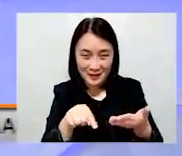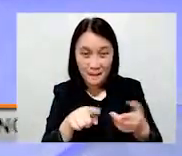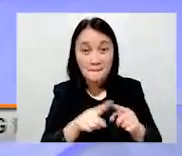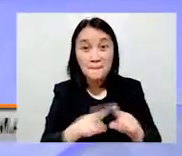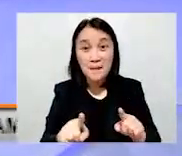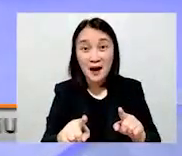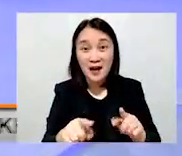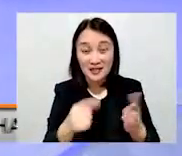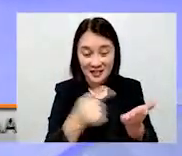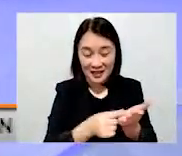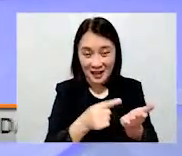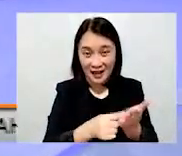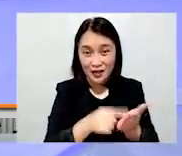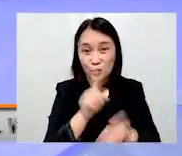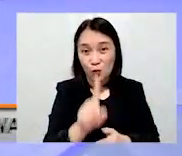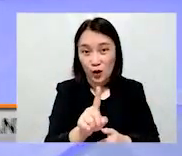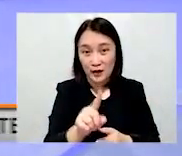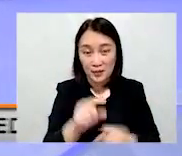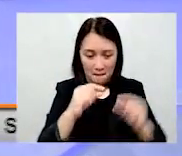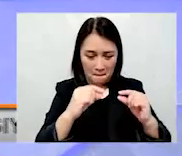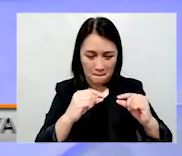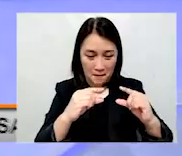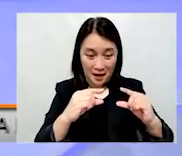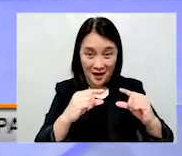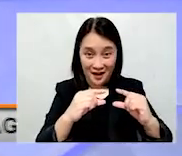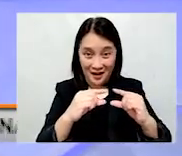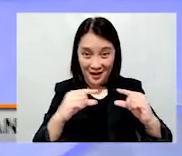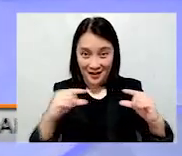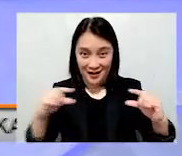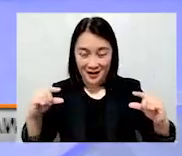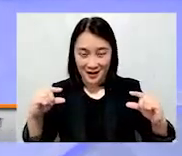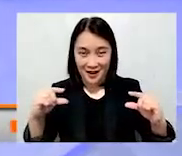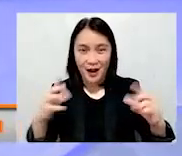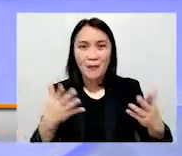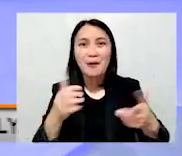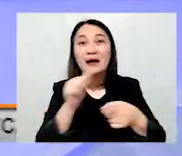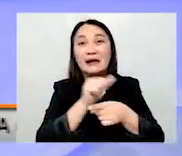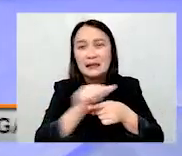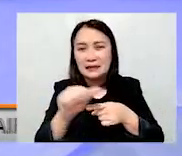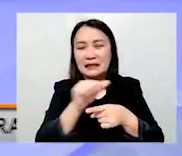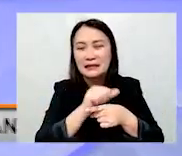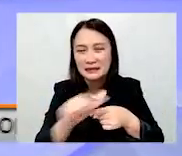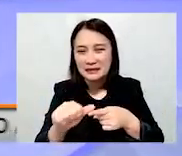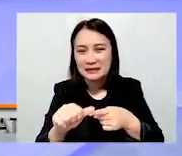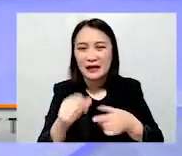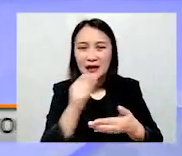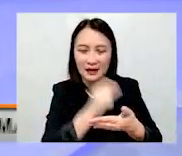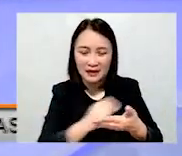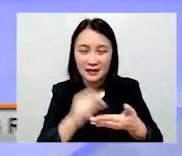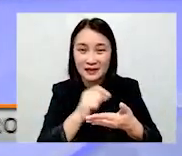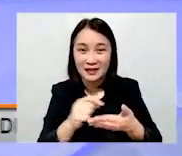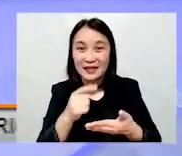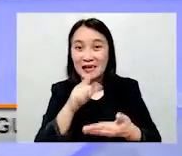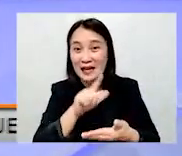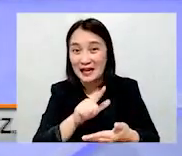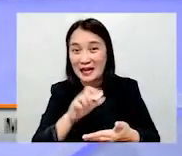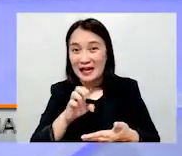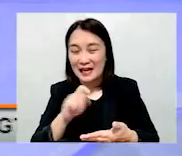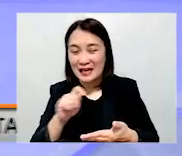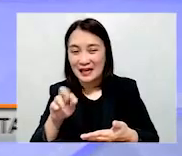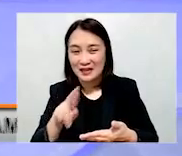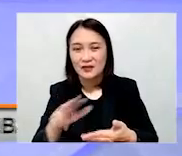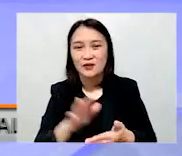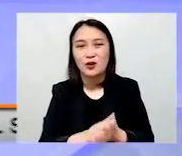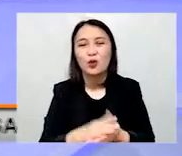mas malalaki ang pagitan ng lines. Yan ay para mas masanay sa pagguhit ng mga letra ang mga bata. Unti-unti na